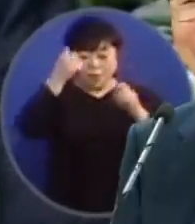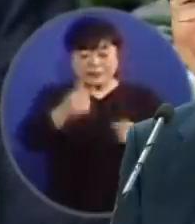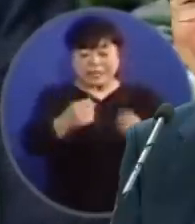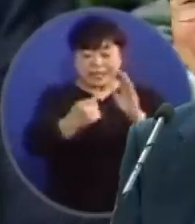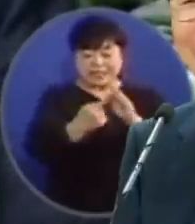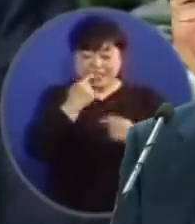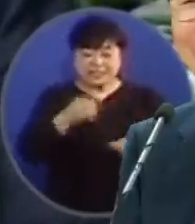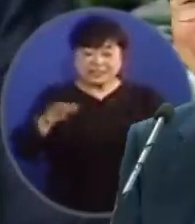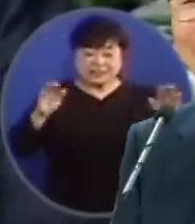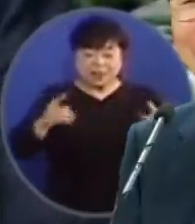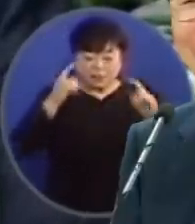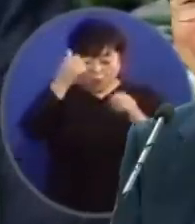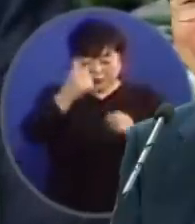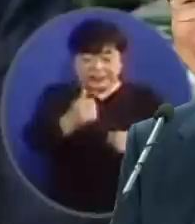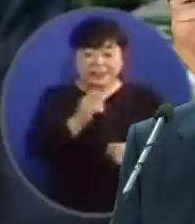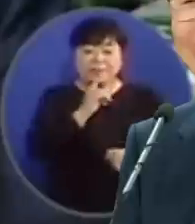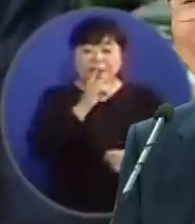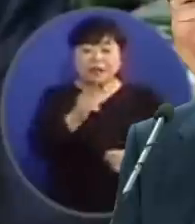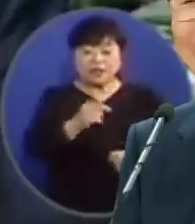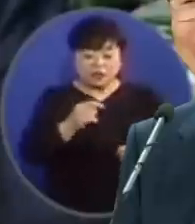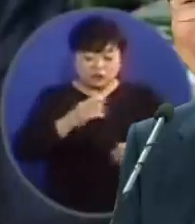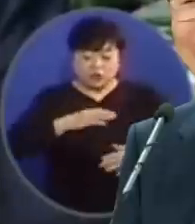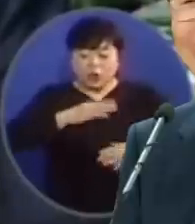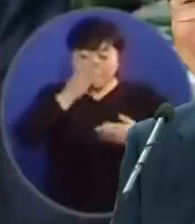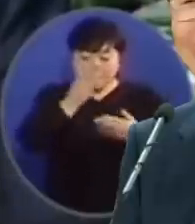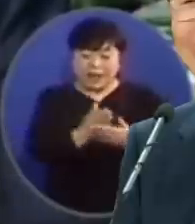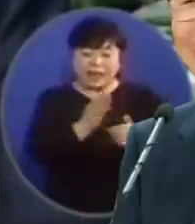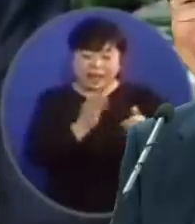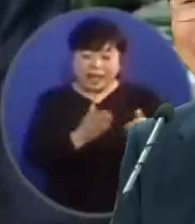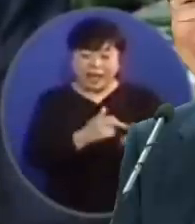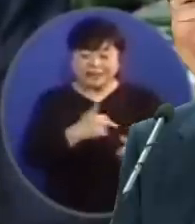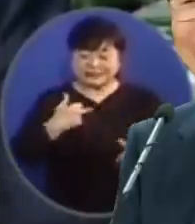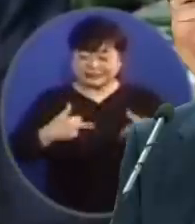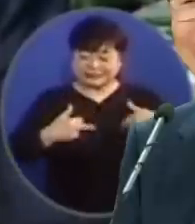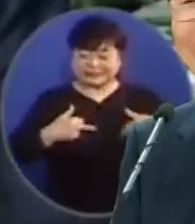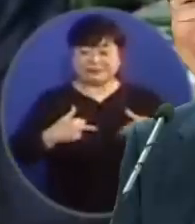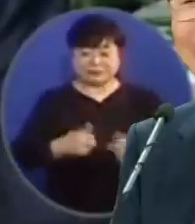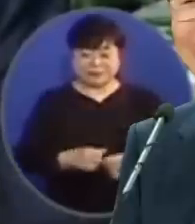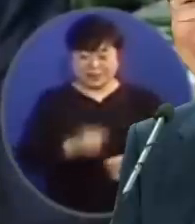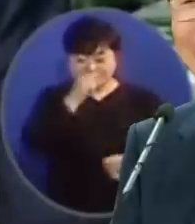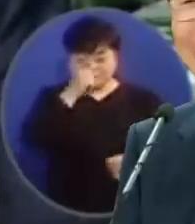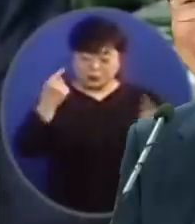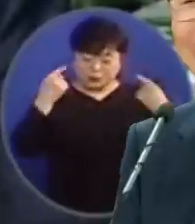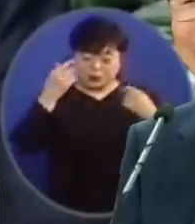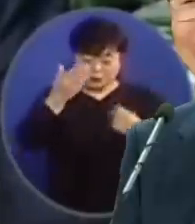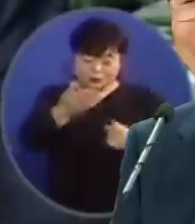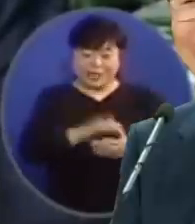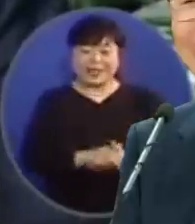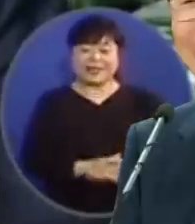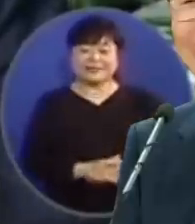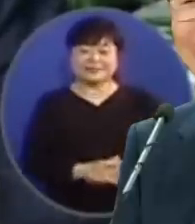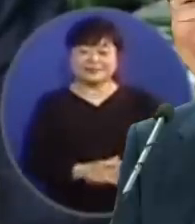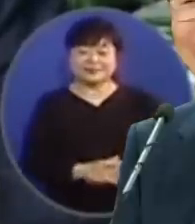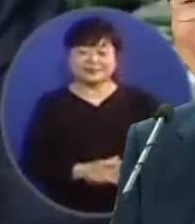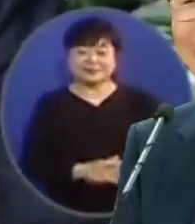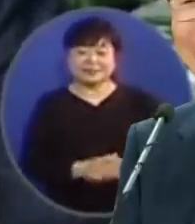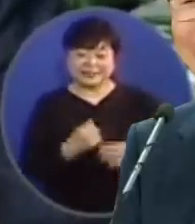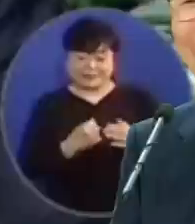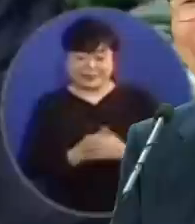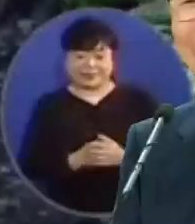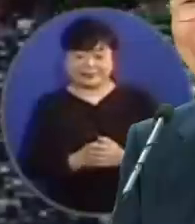천사들이 목자들에게 제일 먼저 말한 것이 두려워 말라, 너에게 큰 기쁨의 좋은 소식을 전하러 왔다고 말했었습니다.